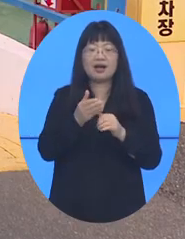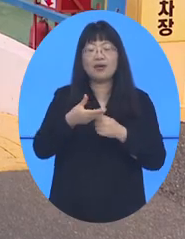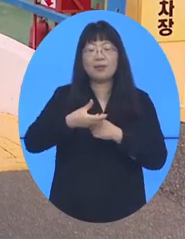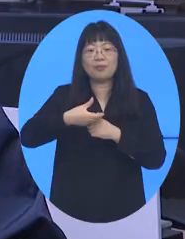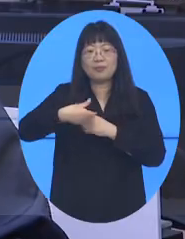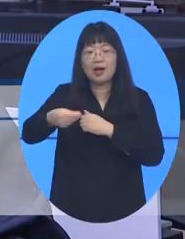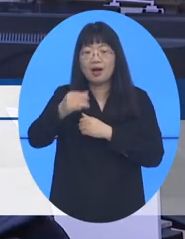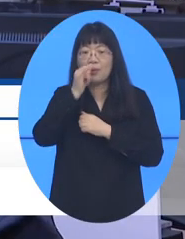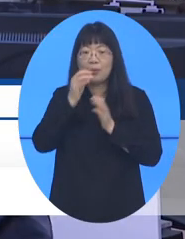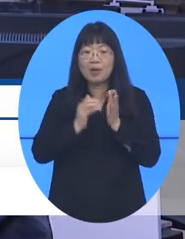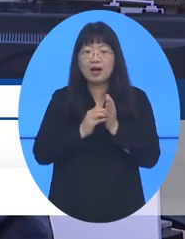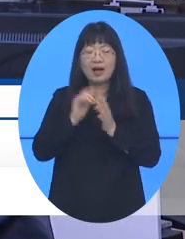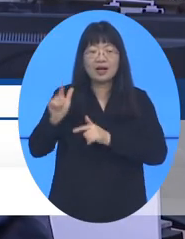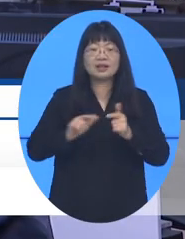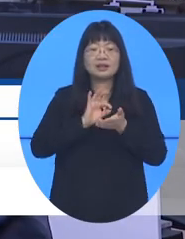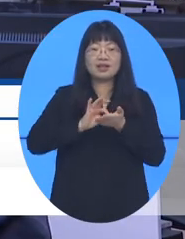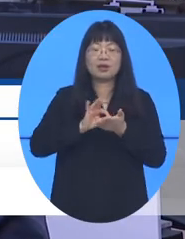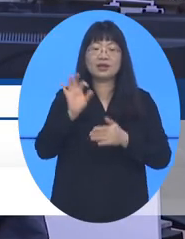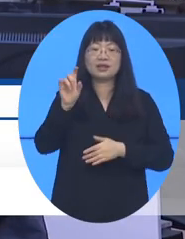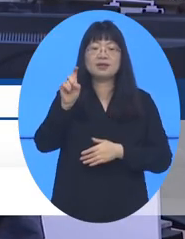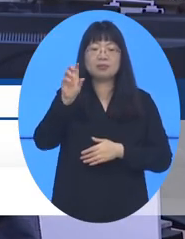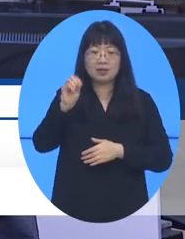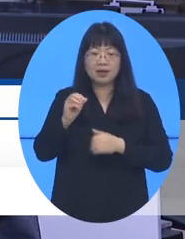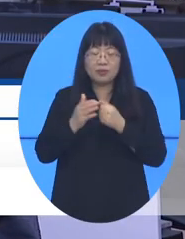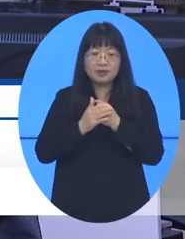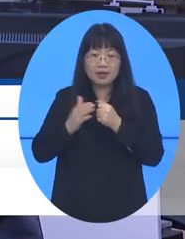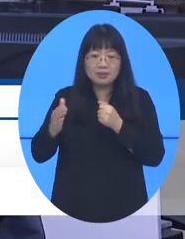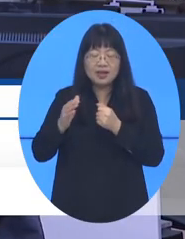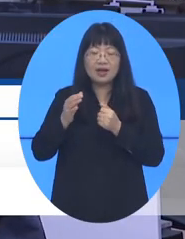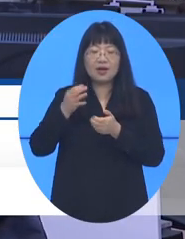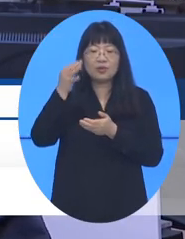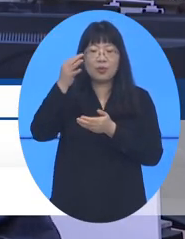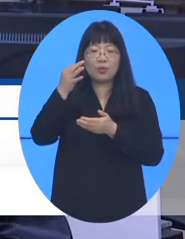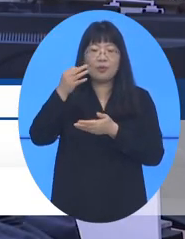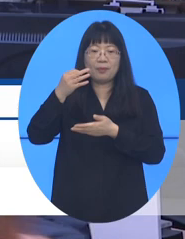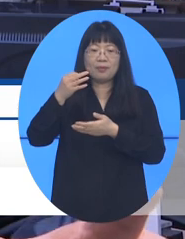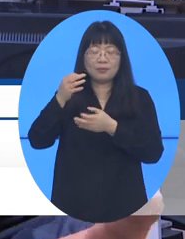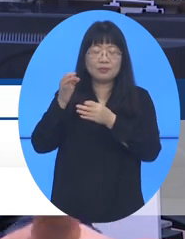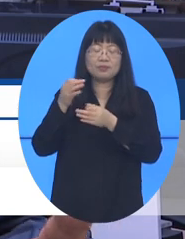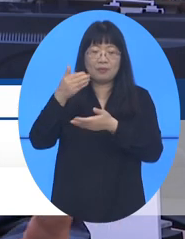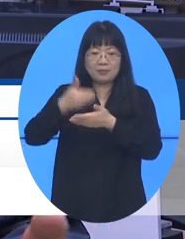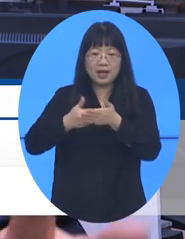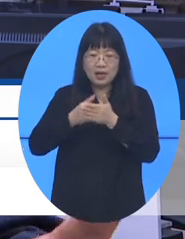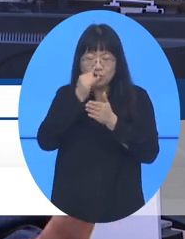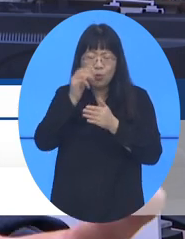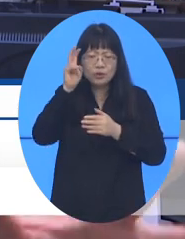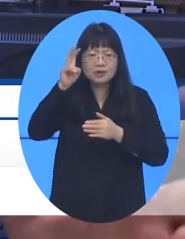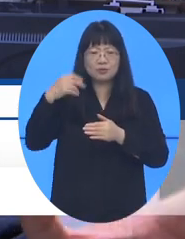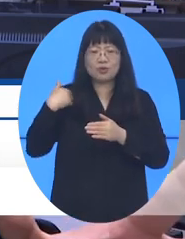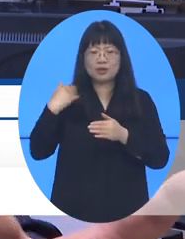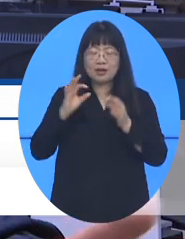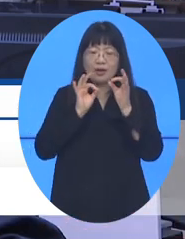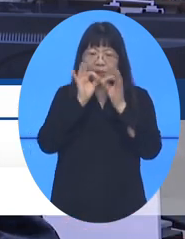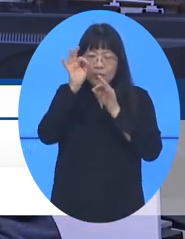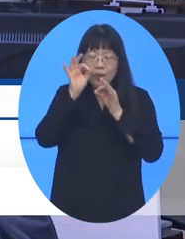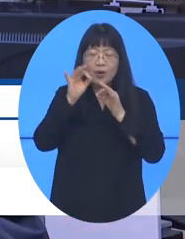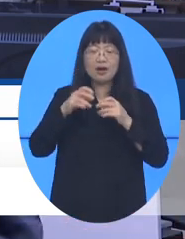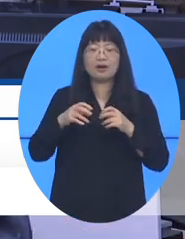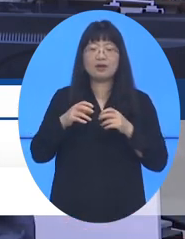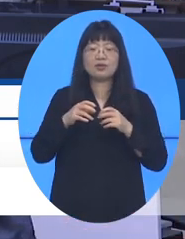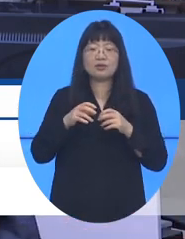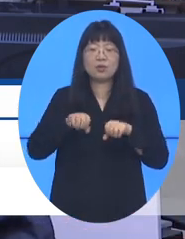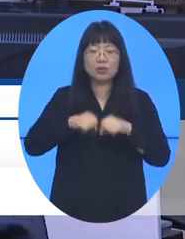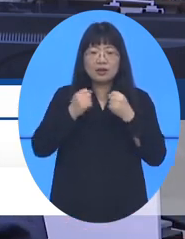겁니다. 1일 사용료 10만 원으로 보기 때문에 비용 절감이나 그분들이 혹시 모를 그 사고나 고장으로 차가 멈췄을 때 심리적